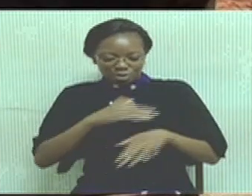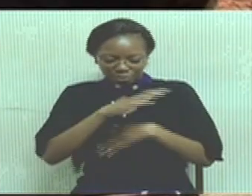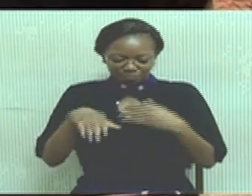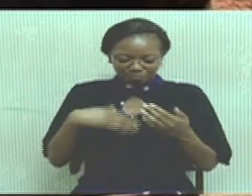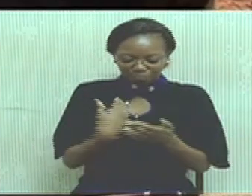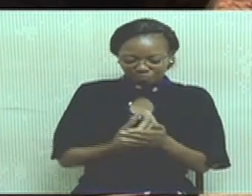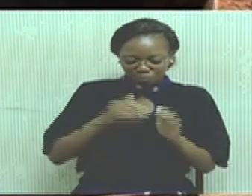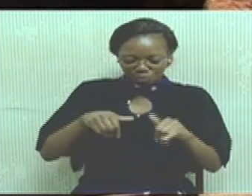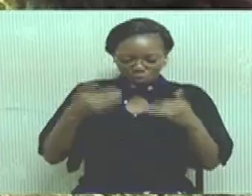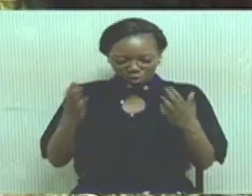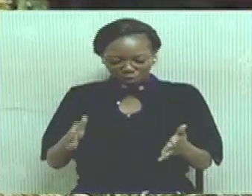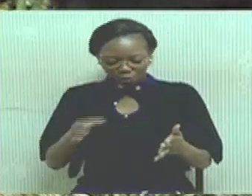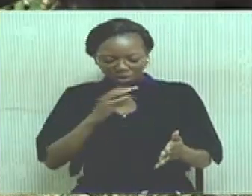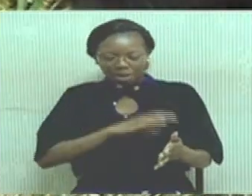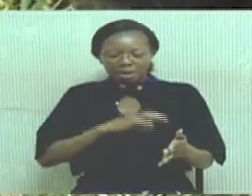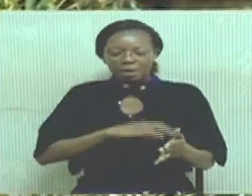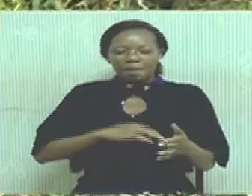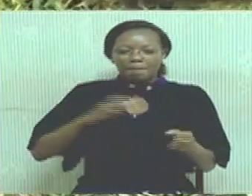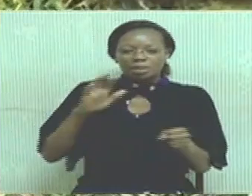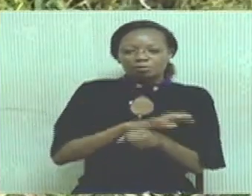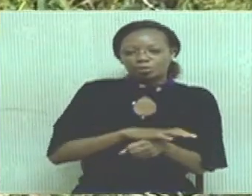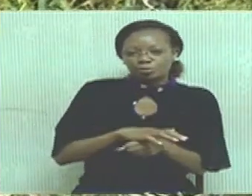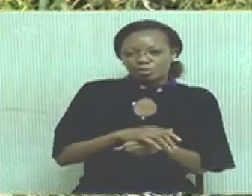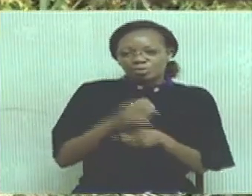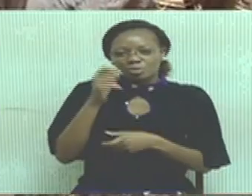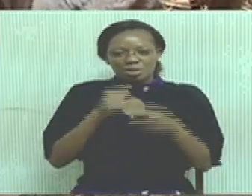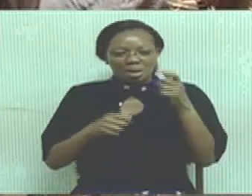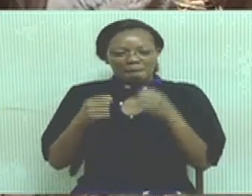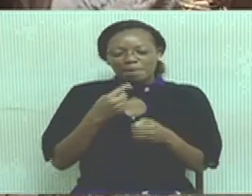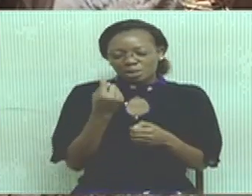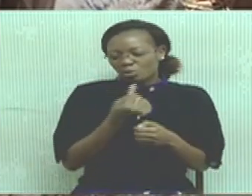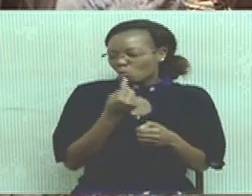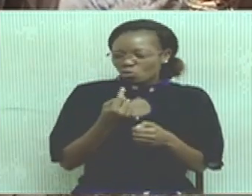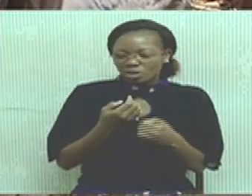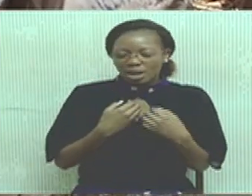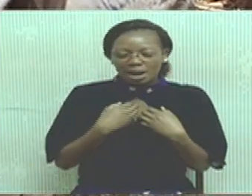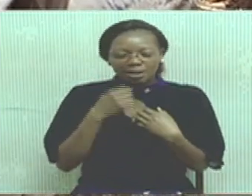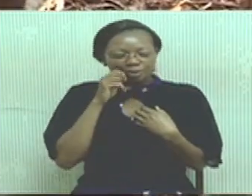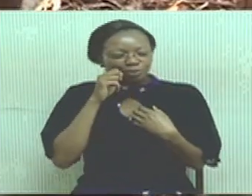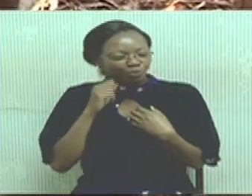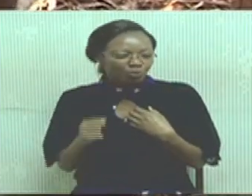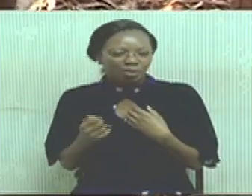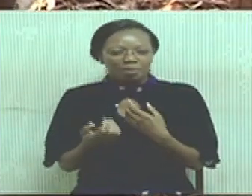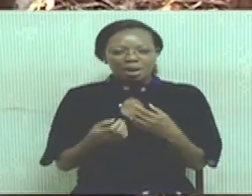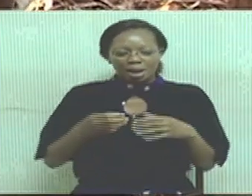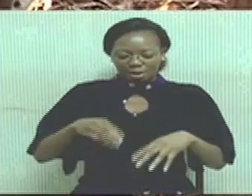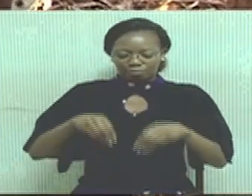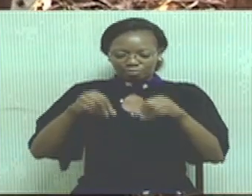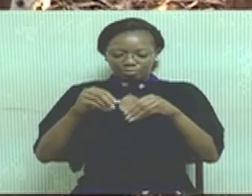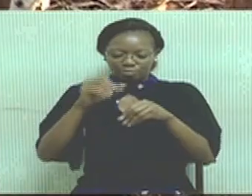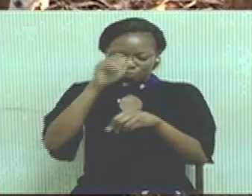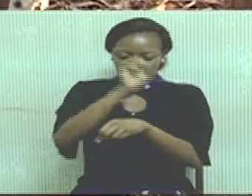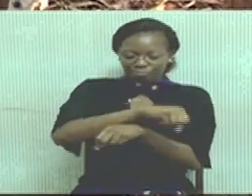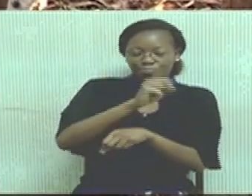Ng'ombe ni mnyama muhimu sana kwa mkulima. Manufaa yake ni tele. Si kwa maziwa tu, bali pia kwa mbolea